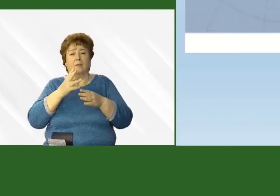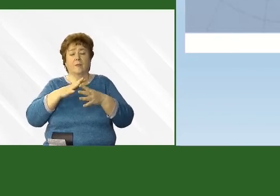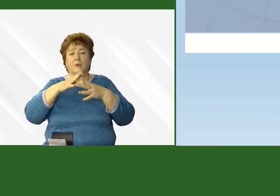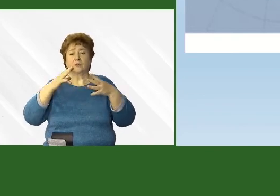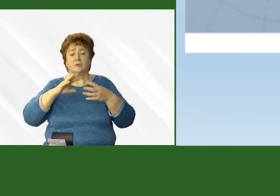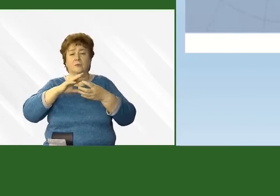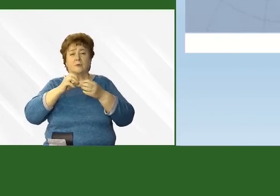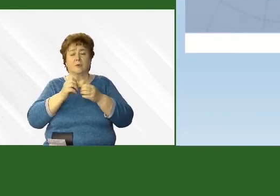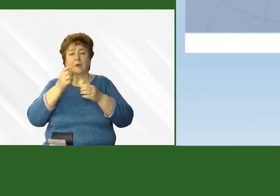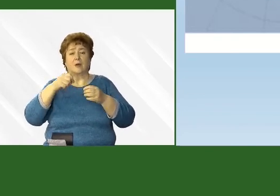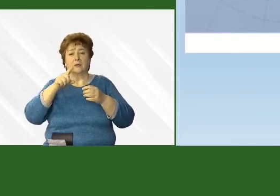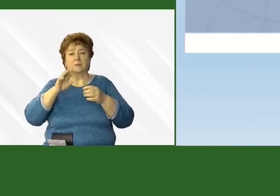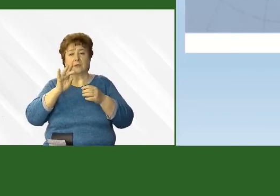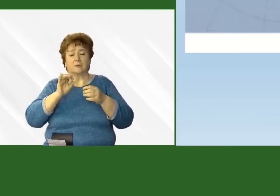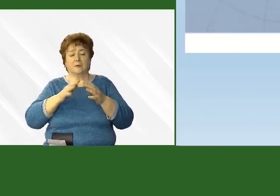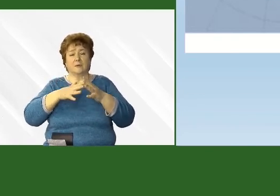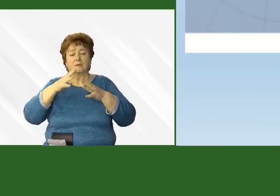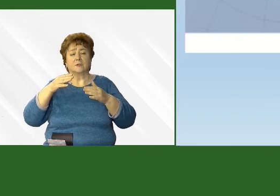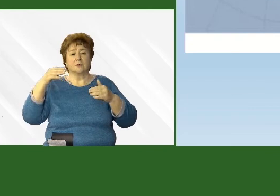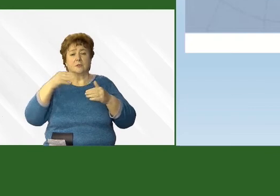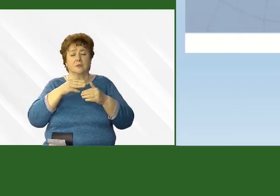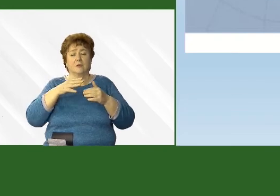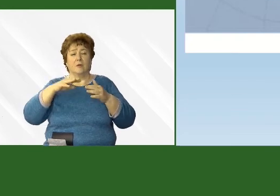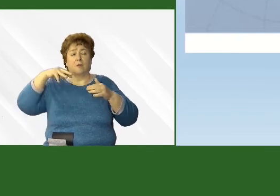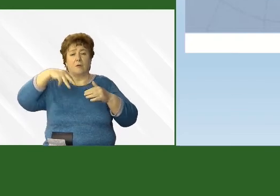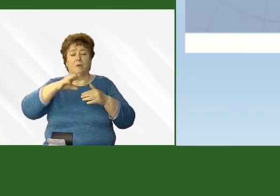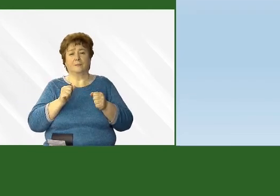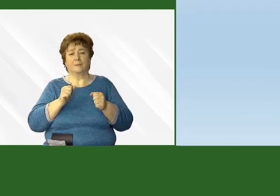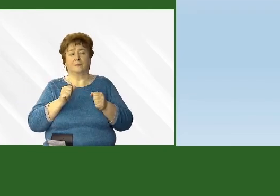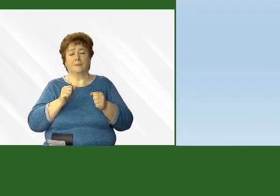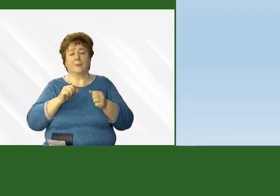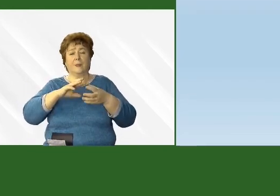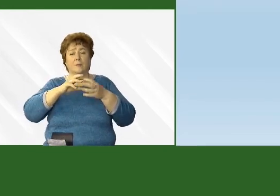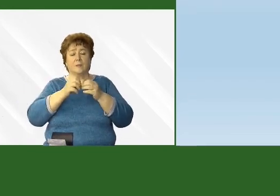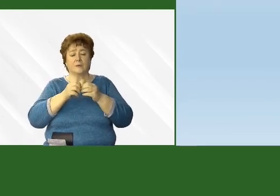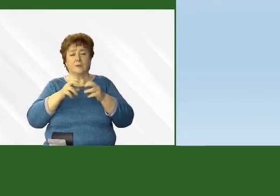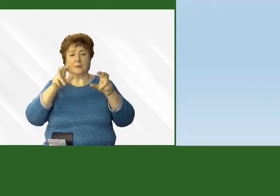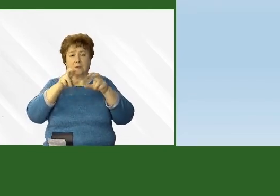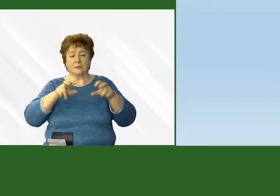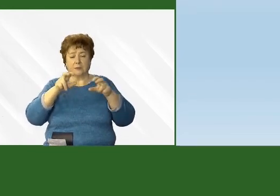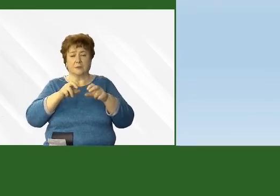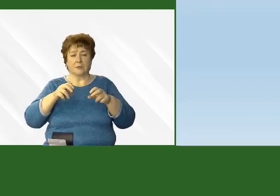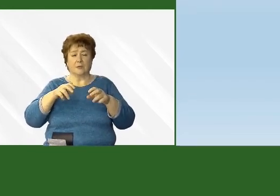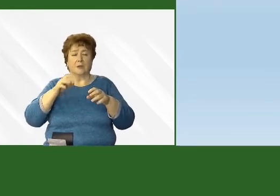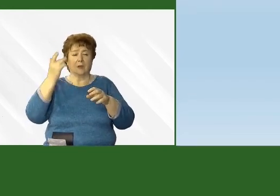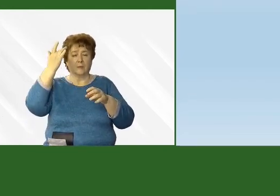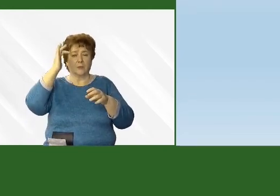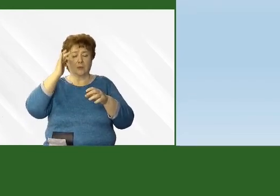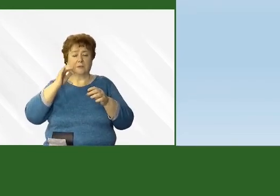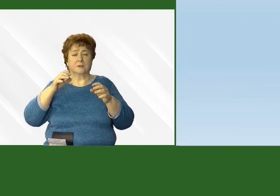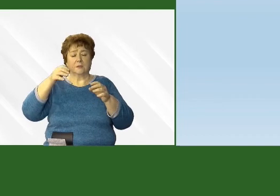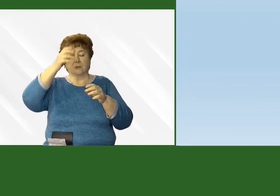большого количества айсбергов, свыше 1000, в море Уэделла. По результатам исследования американских